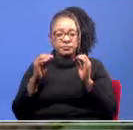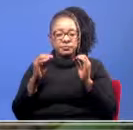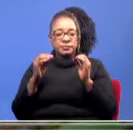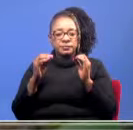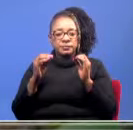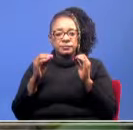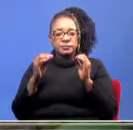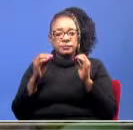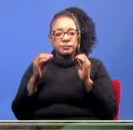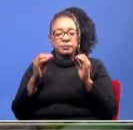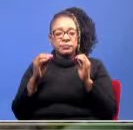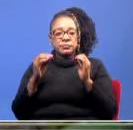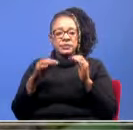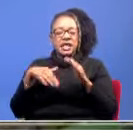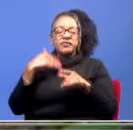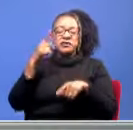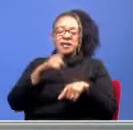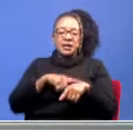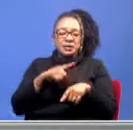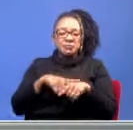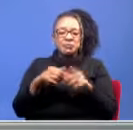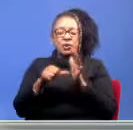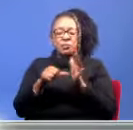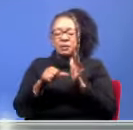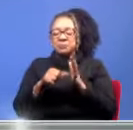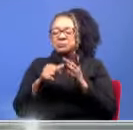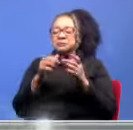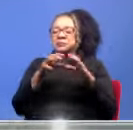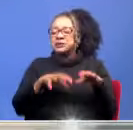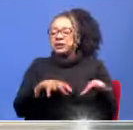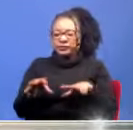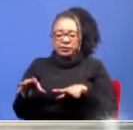Tuishi vizuri, kila saa manyanyaso.